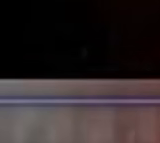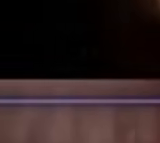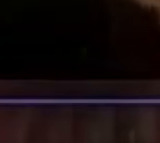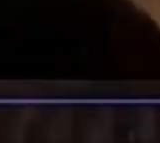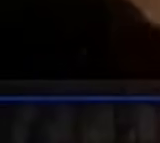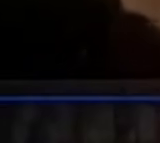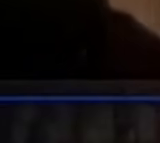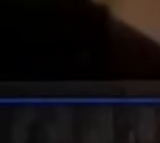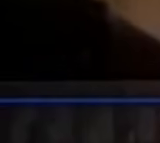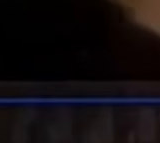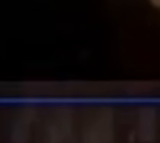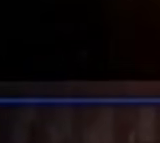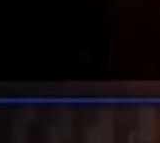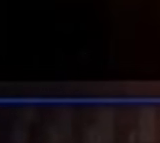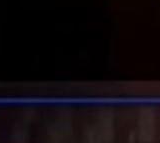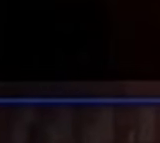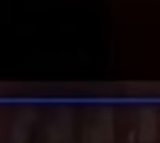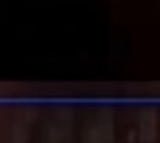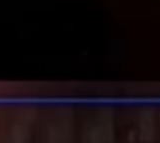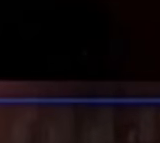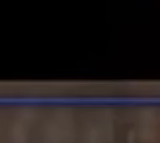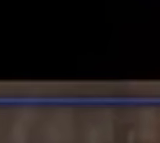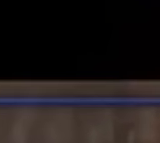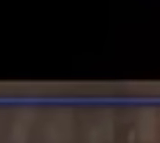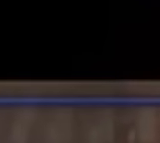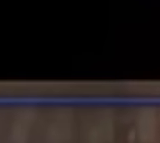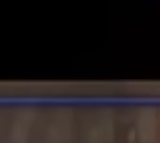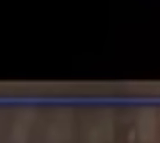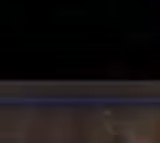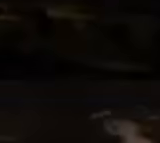So wala ka talagang balak mag-sorry, no?